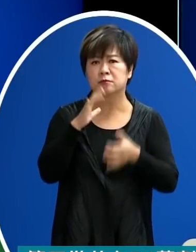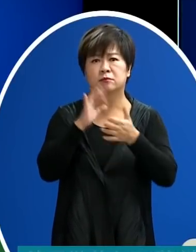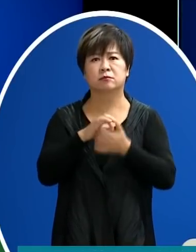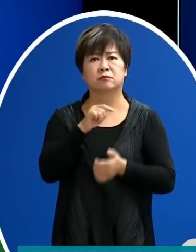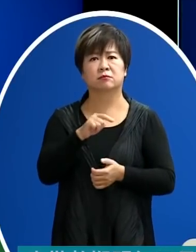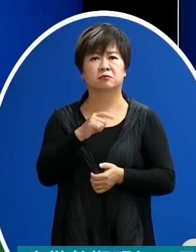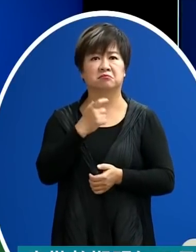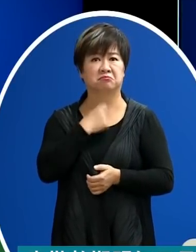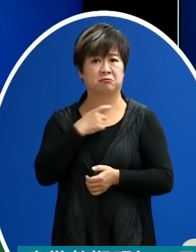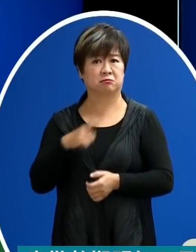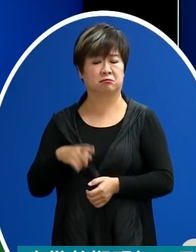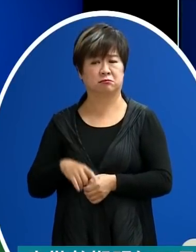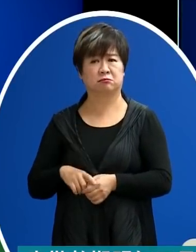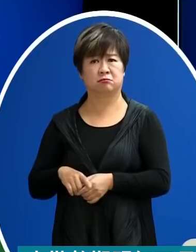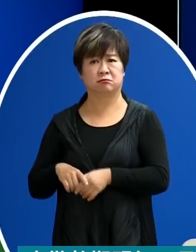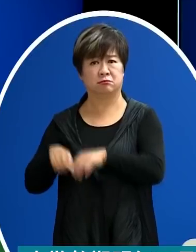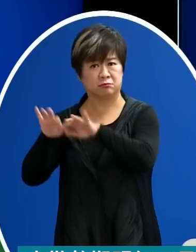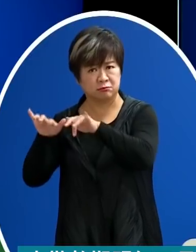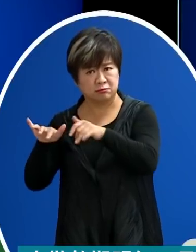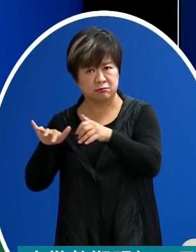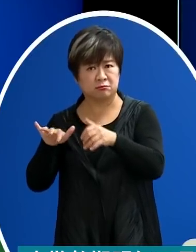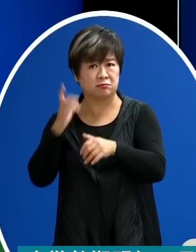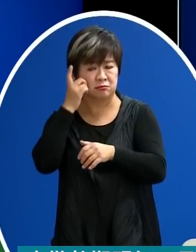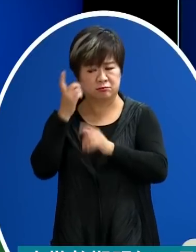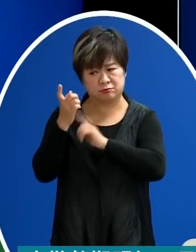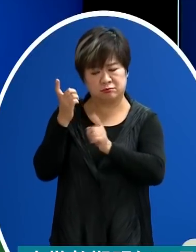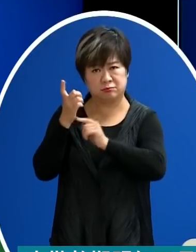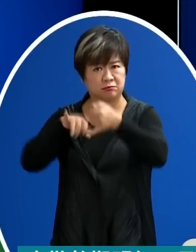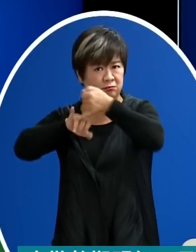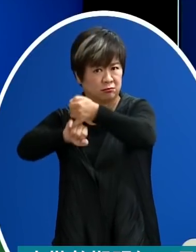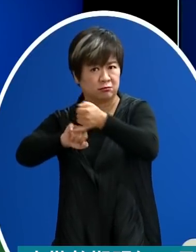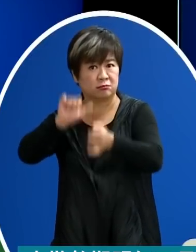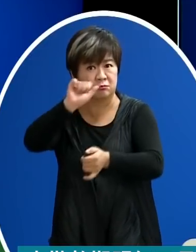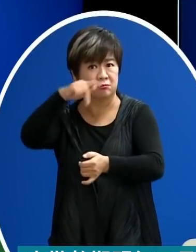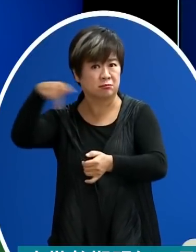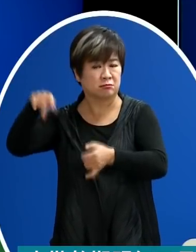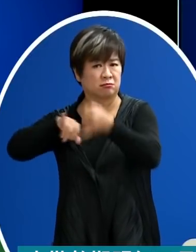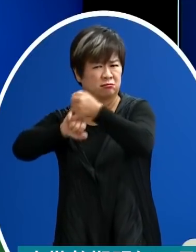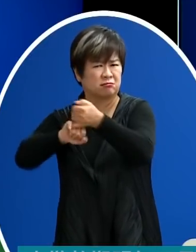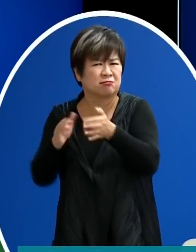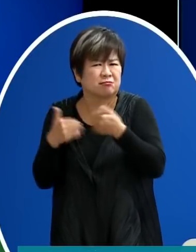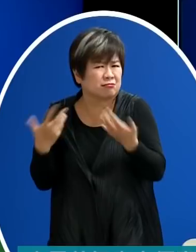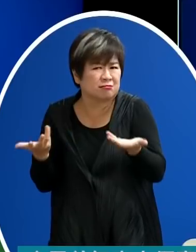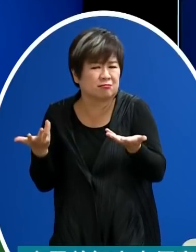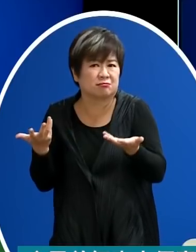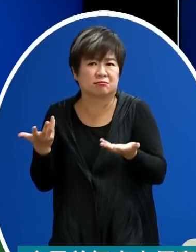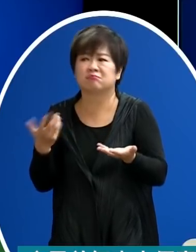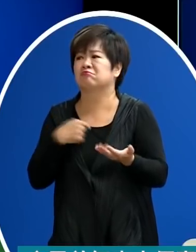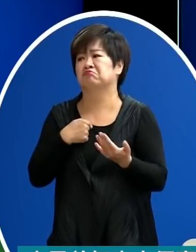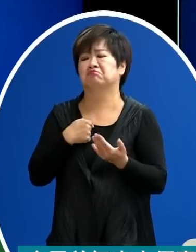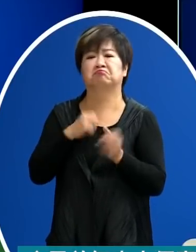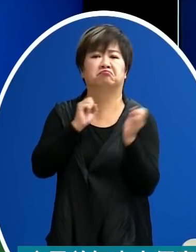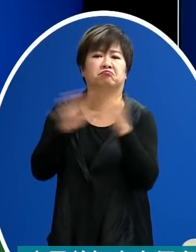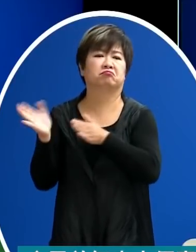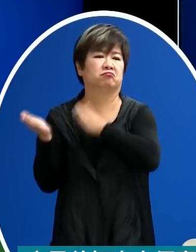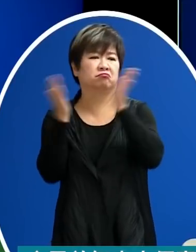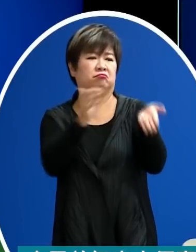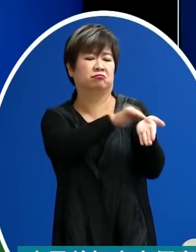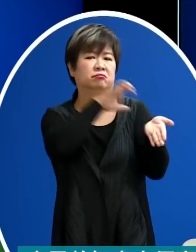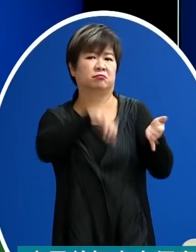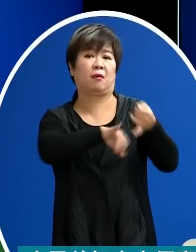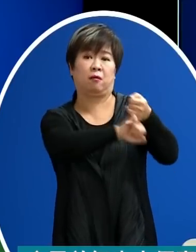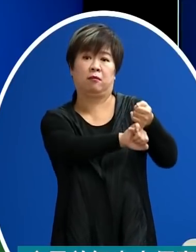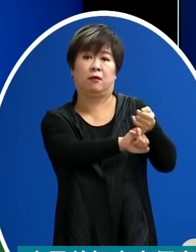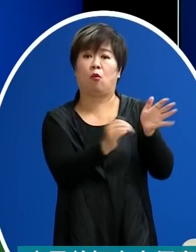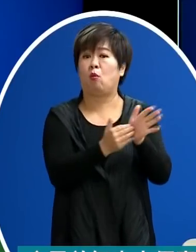需要透过平台上面来做预约吗？是不是可以解释说以后如果想要打高端疫苗，我们就直接到医院的门诊去预约就好，不需要